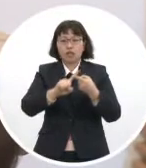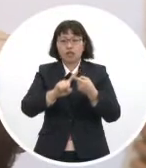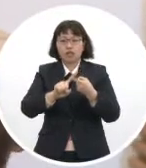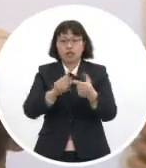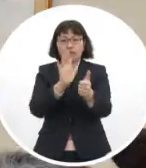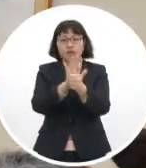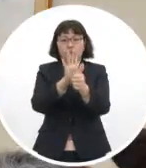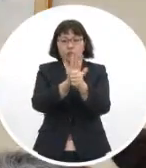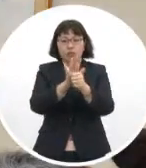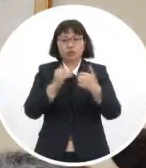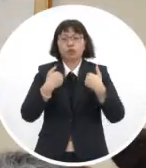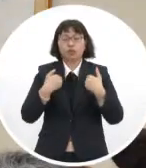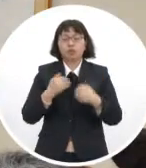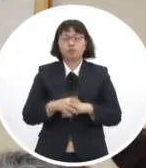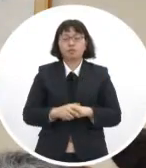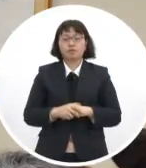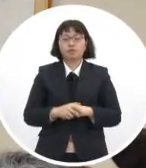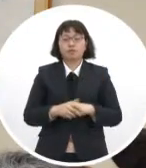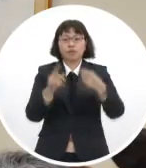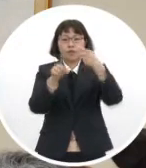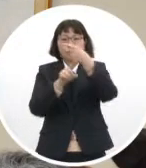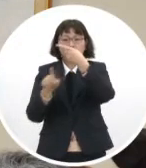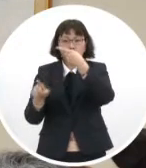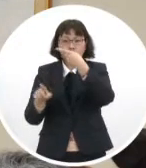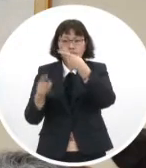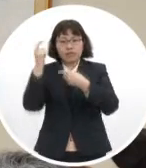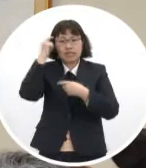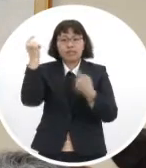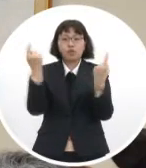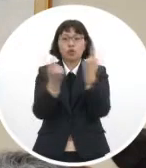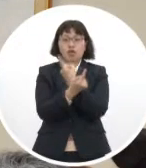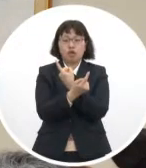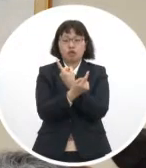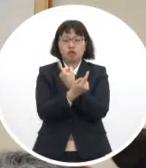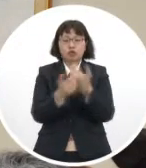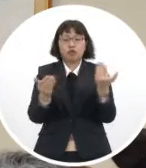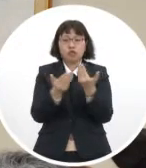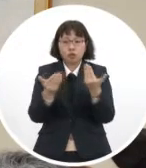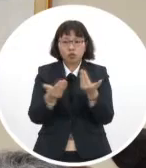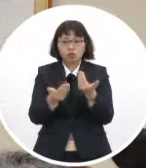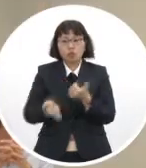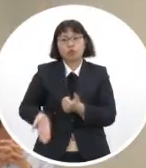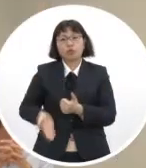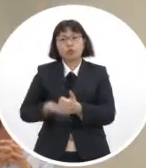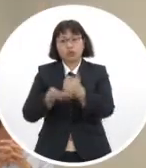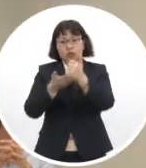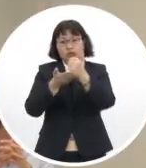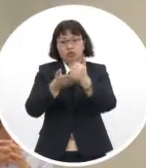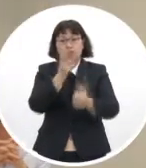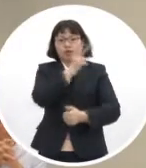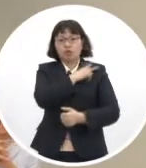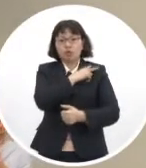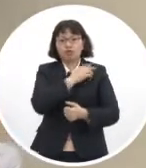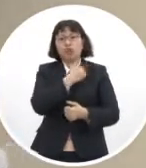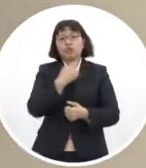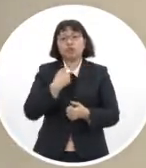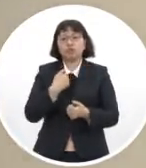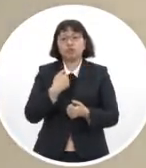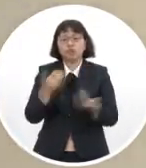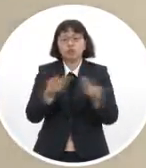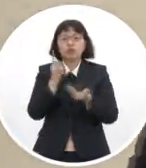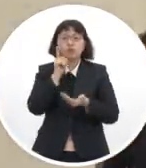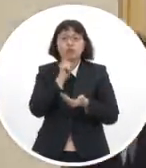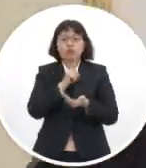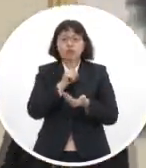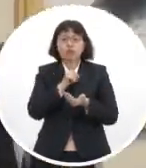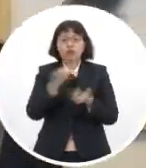一人一人の意識改革や仕事と育児を両立できる働きやすい職場環境づく